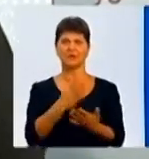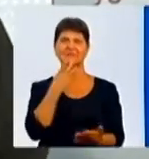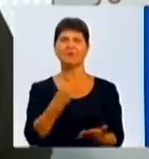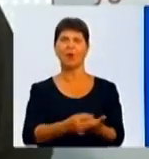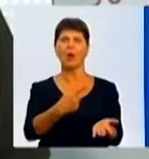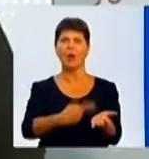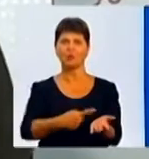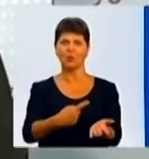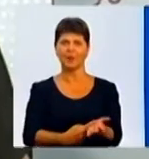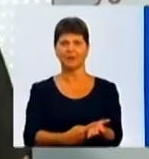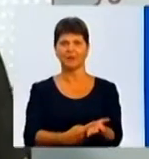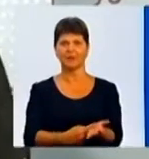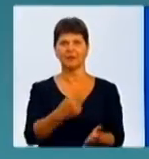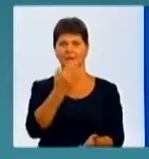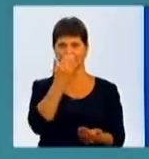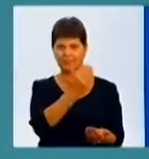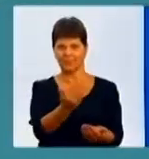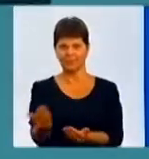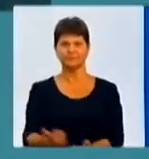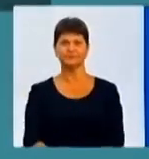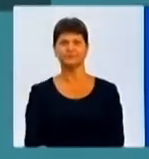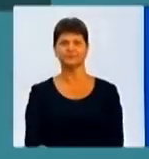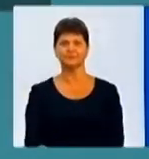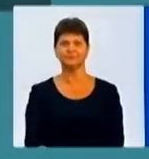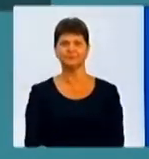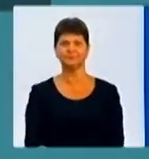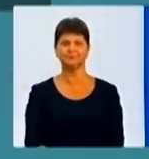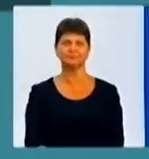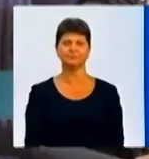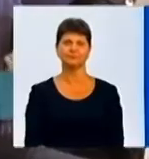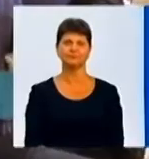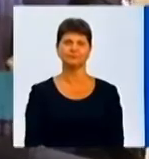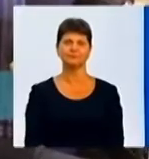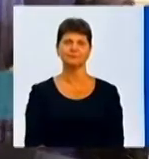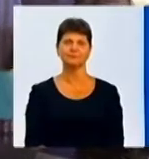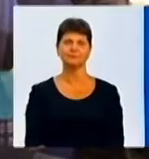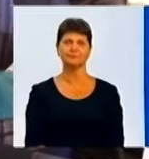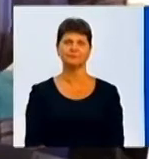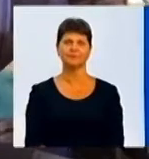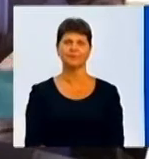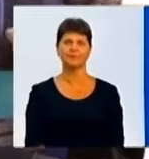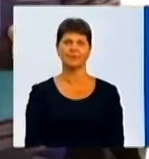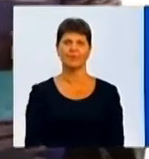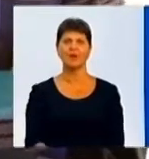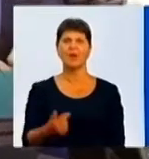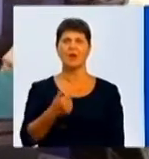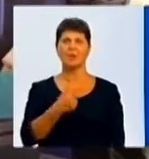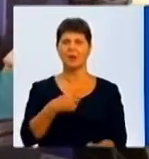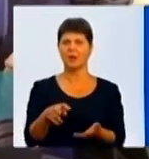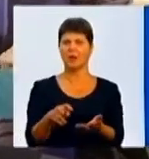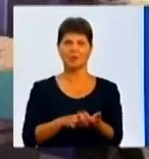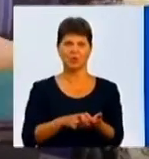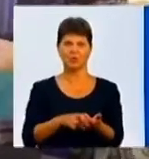Прошу опитування вінничан. Ми не боїмось купувати, ми збираємо сам. Ми